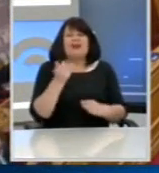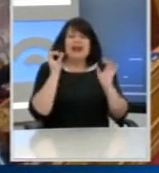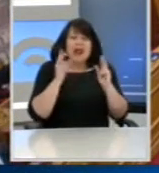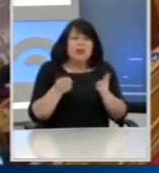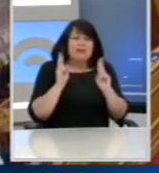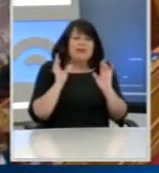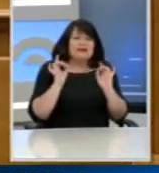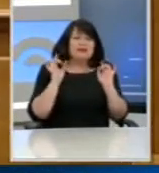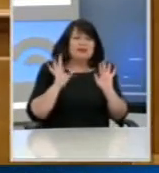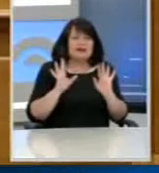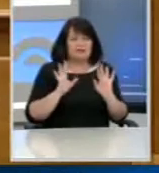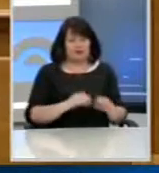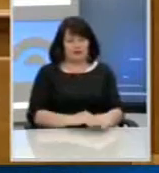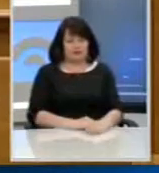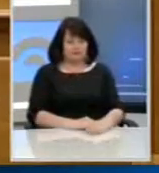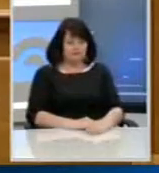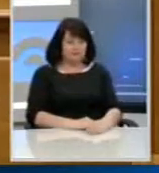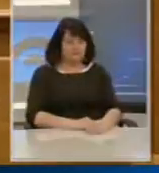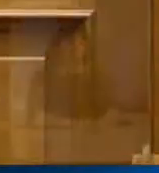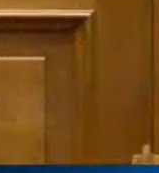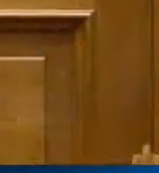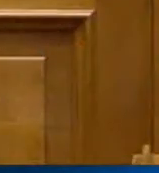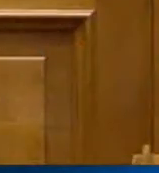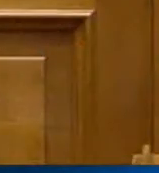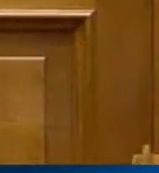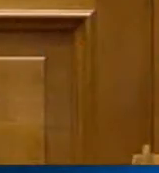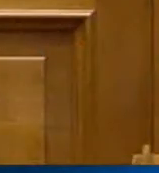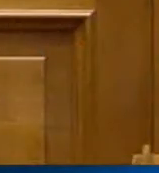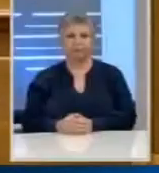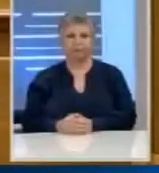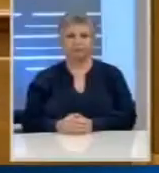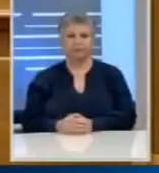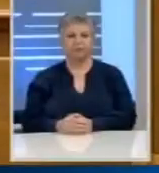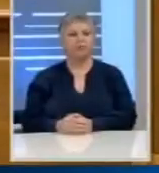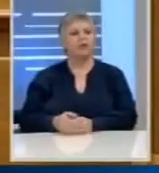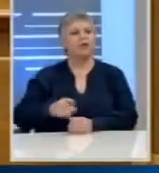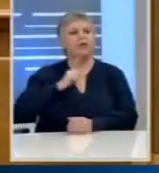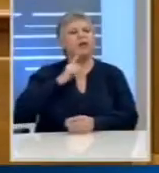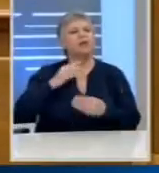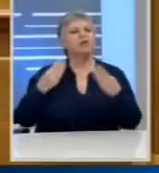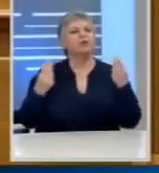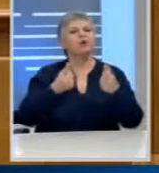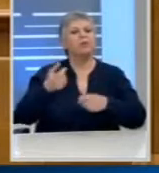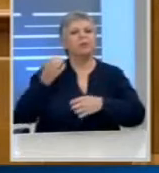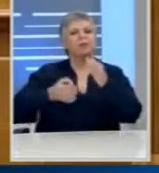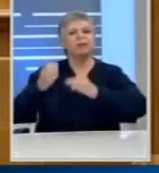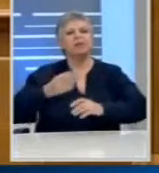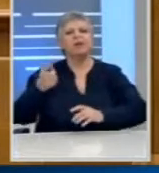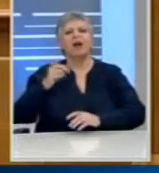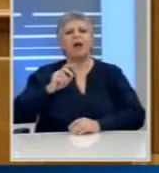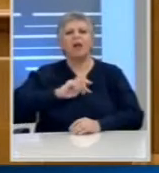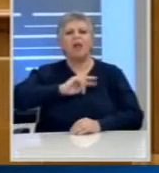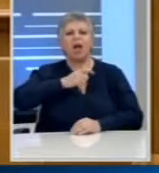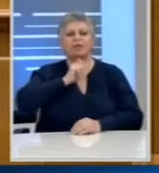ελπίδα. Το ίδιο έκαναν και τα στελέχη της αξιωματικής αντιπολιτεύσεως και της άλλης αντιπολιτεύσεως σε αυτή τη διήμερη